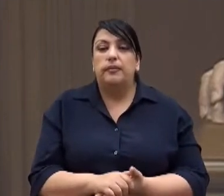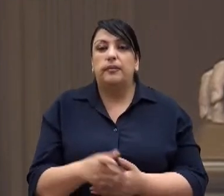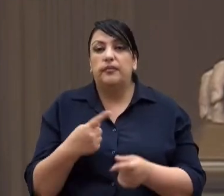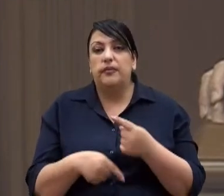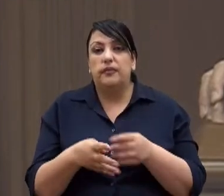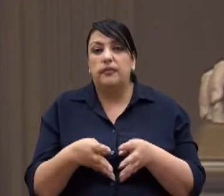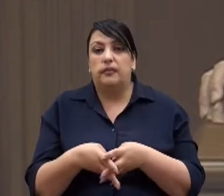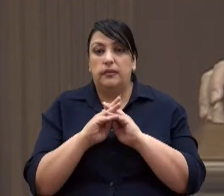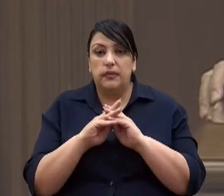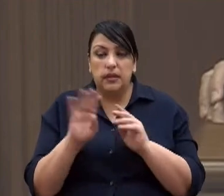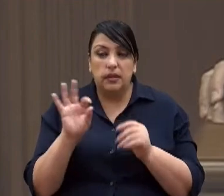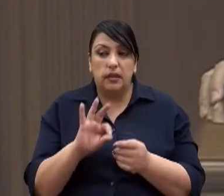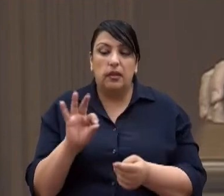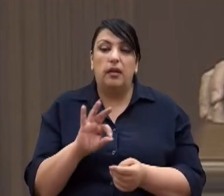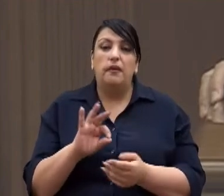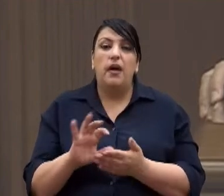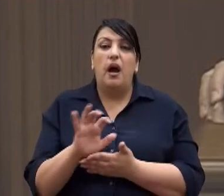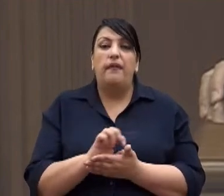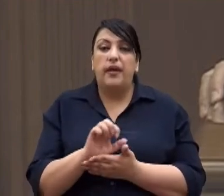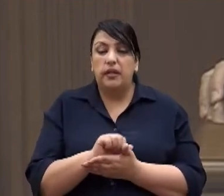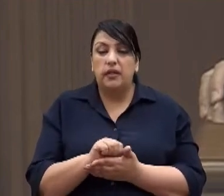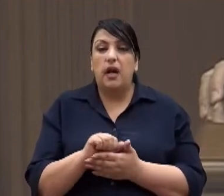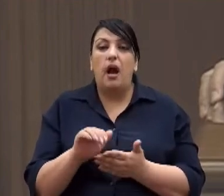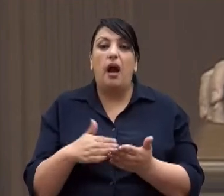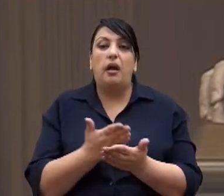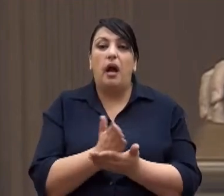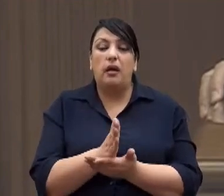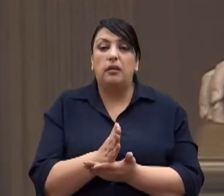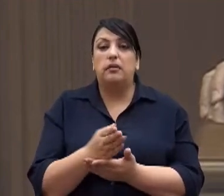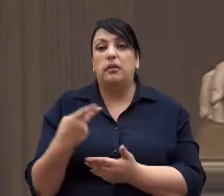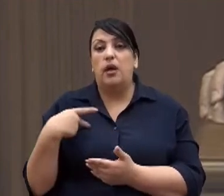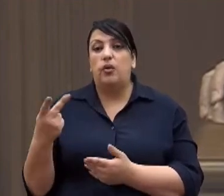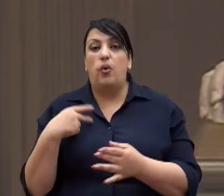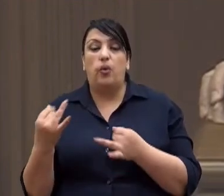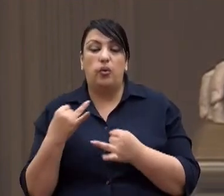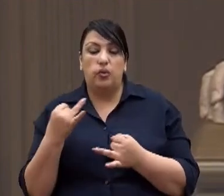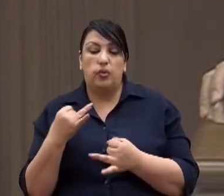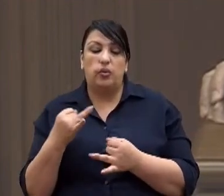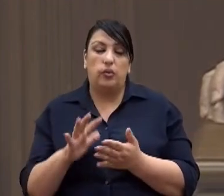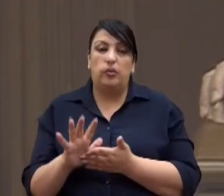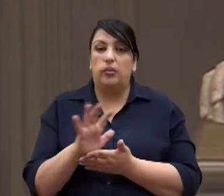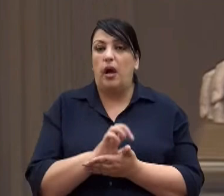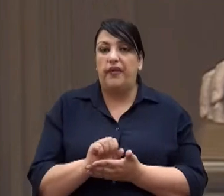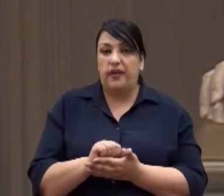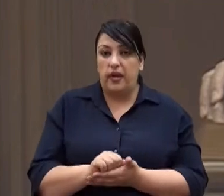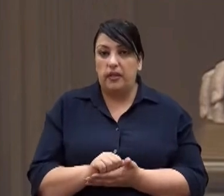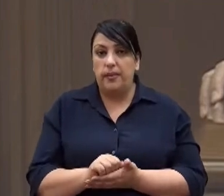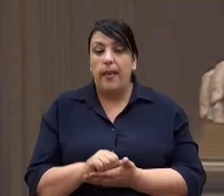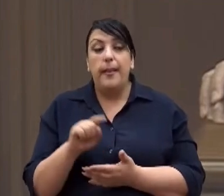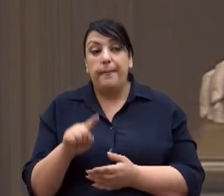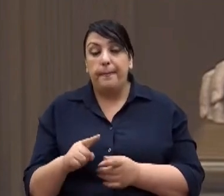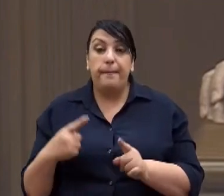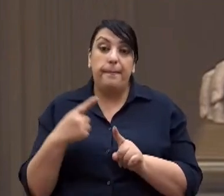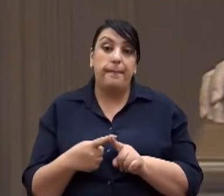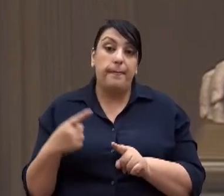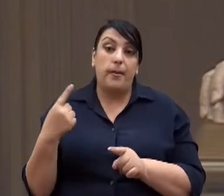վերակառուցում, ինչպես նաև ավերված քաղաքական երկխոսության անհրաժեշտությունից, դրան հետո